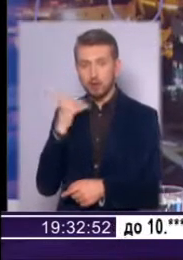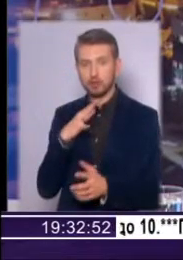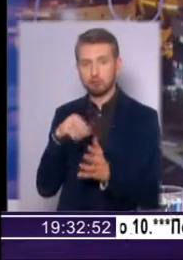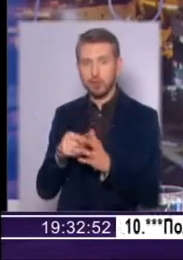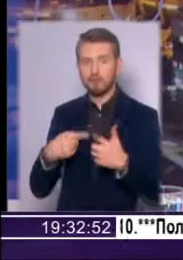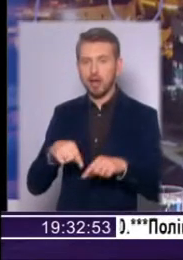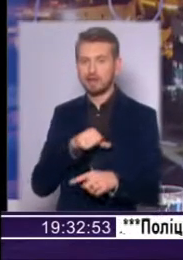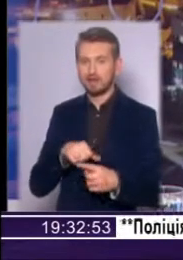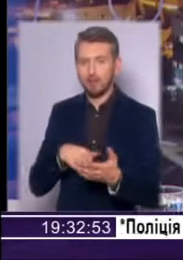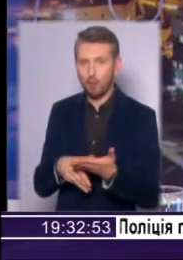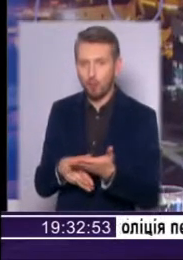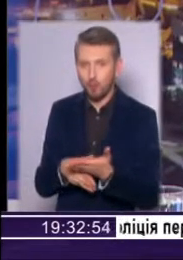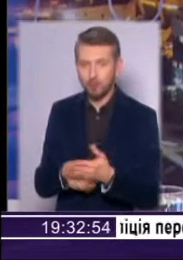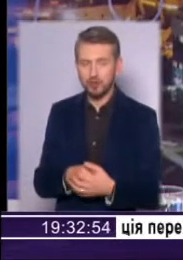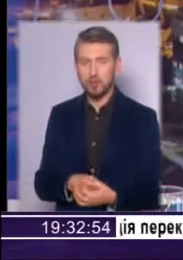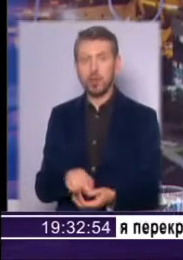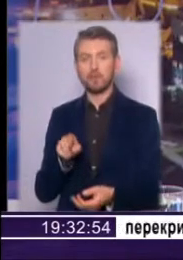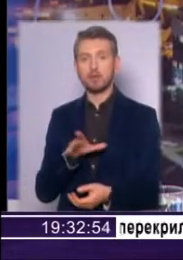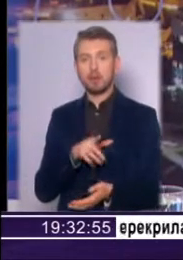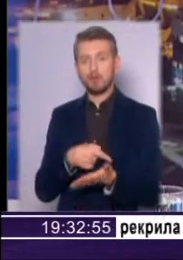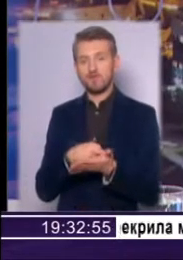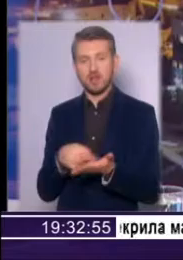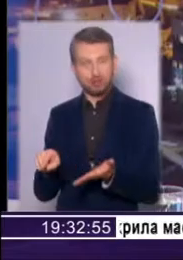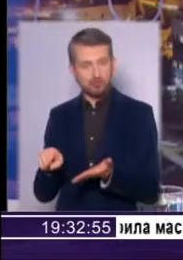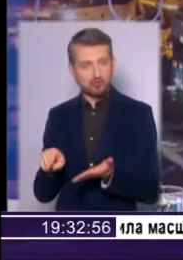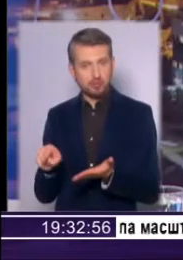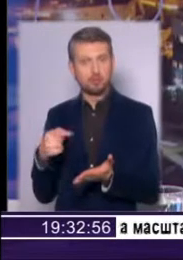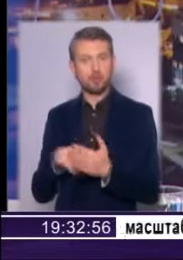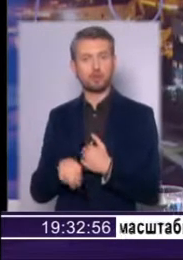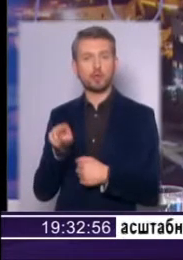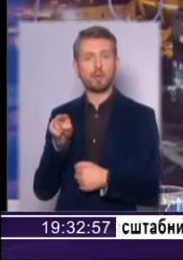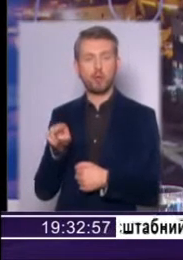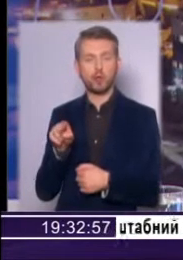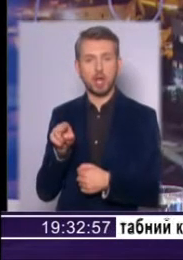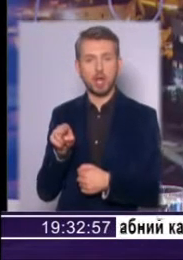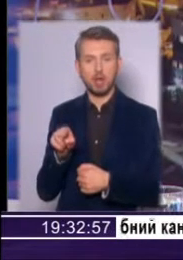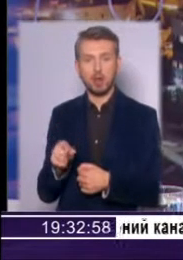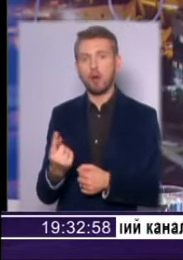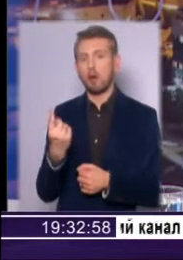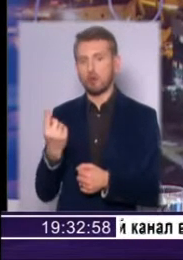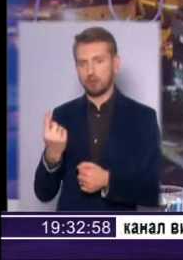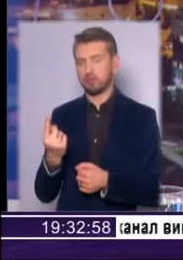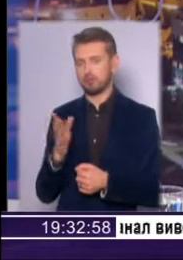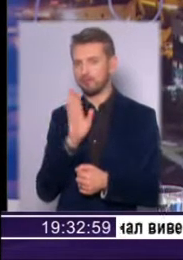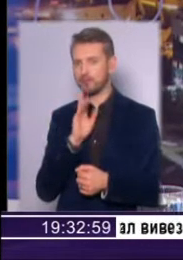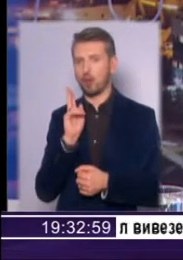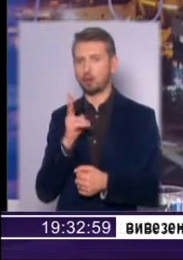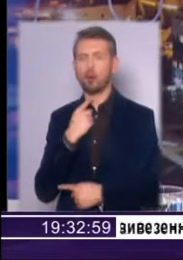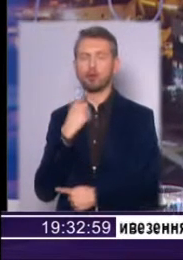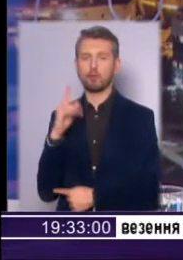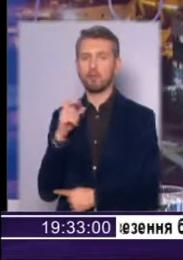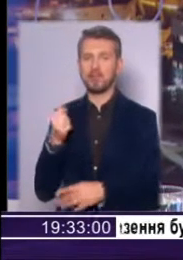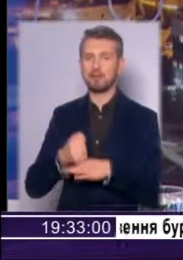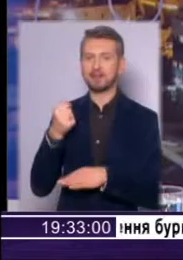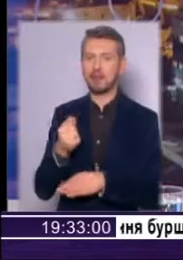фракції «Самопоміччя». Вона була виключена з фракції, тому що вона якраз одна з тих самопомічів, хто голосувала за призначення Шокіна на